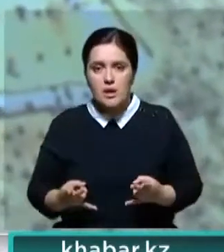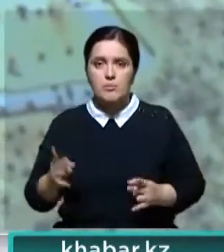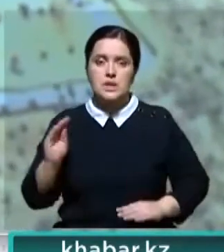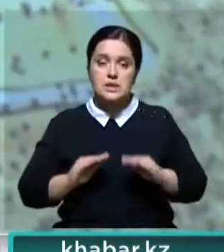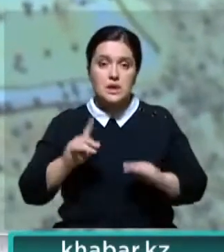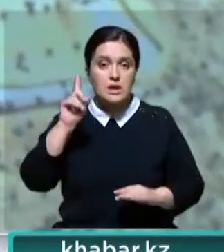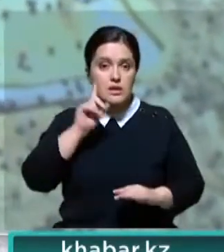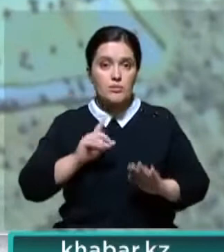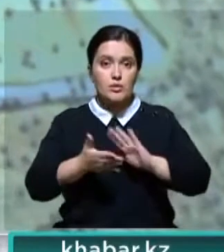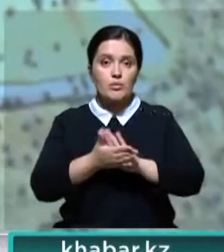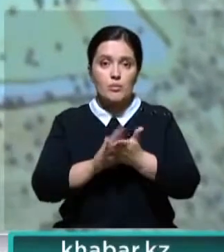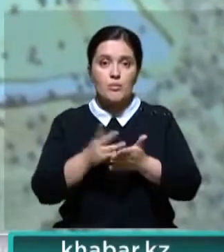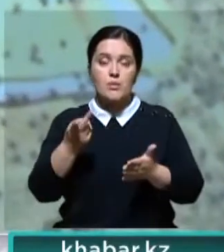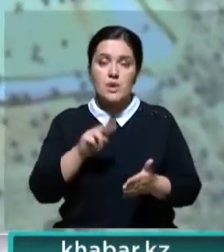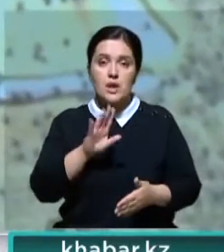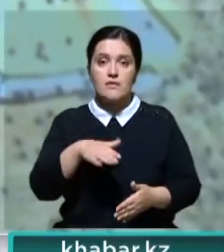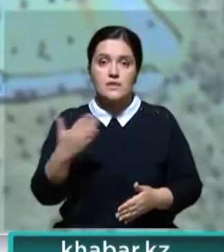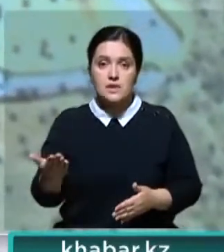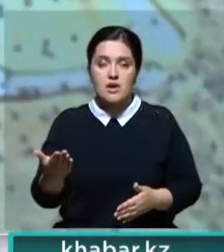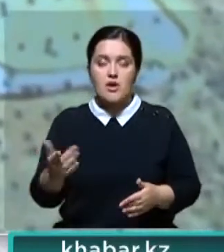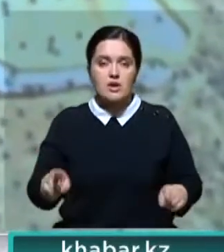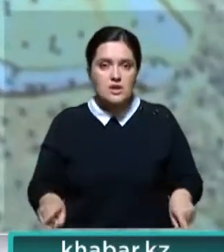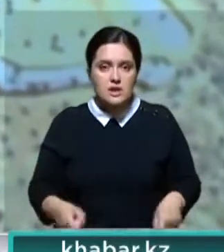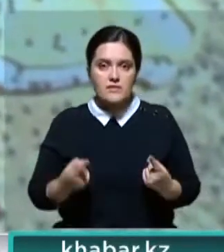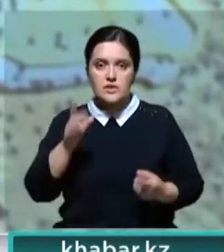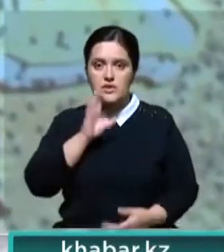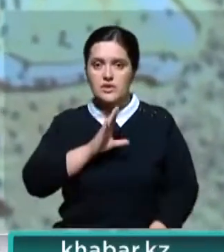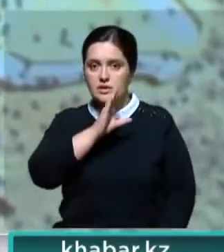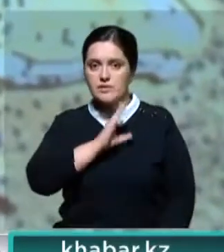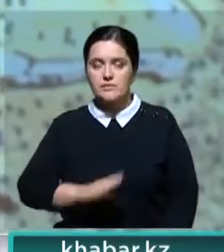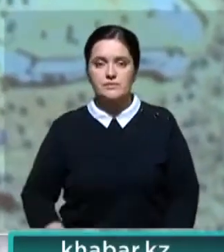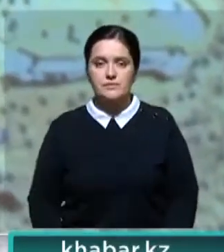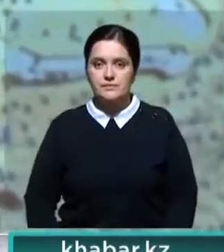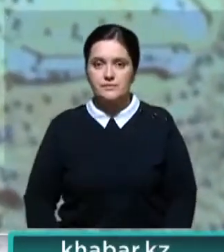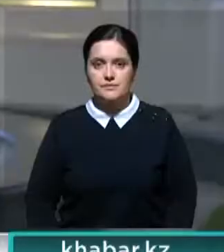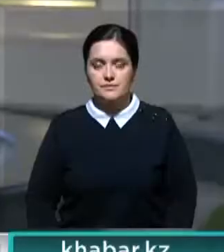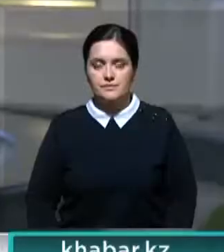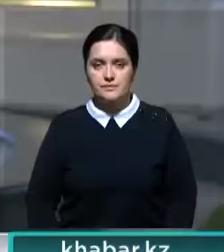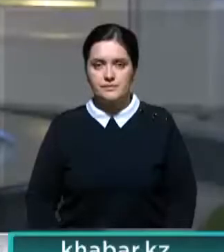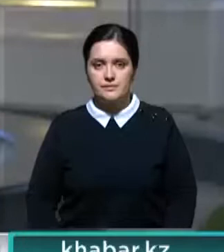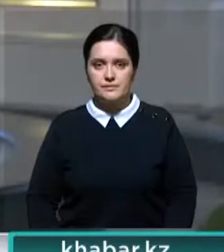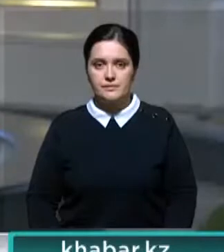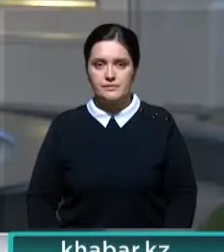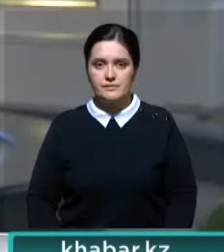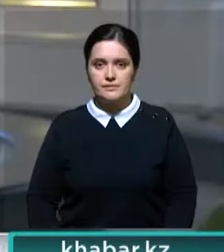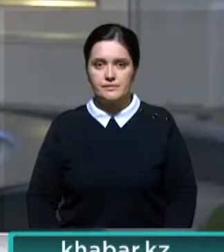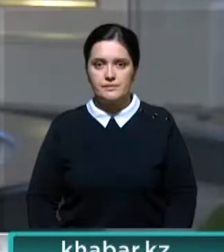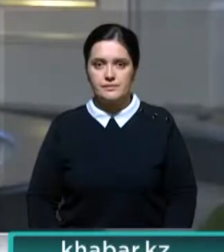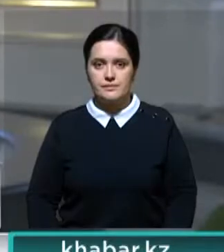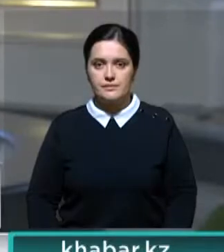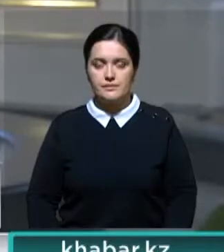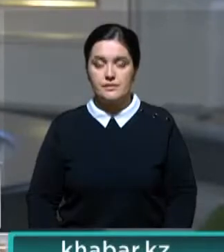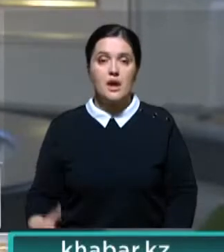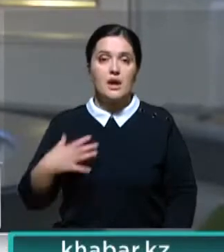о необходимости создания благоприятных условий для всестороннего развития женщин. Важным шагом в направлении